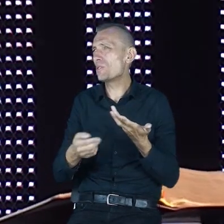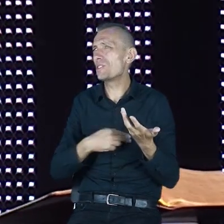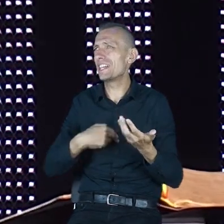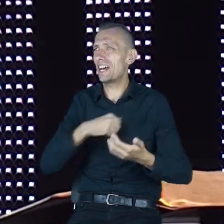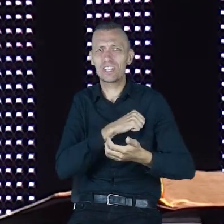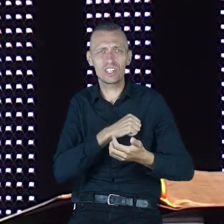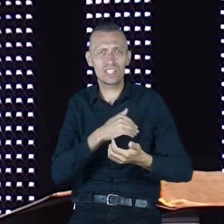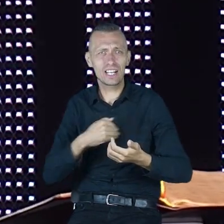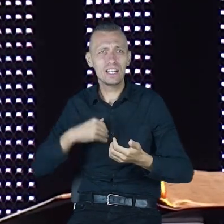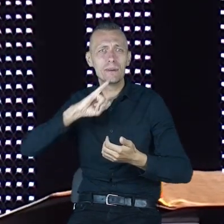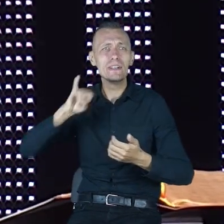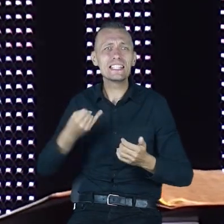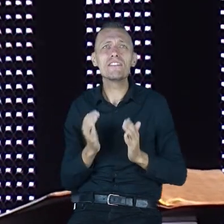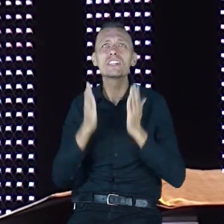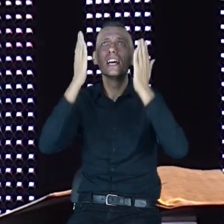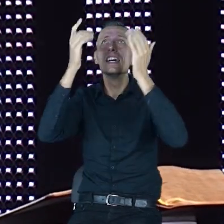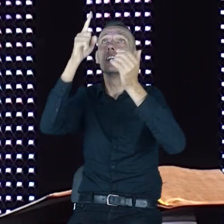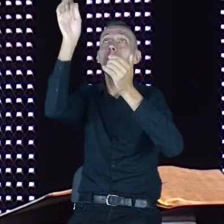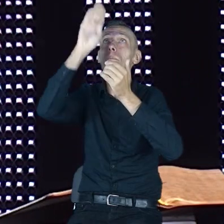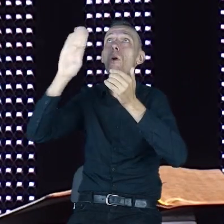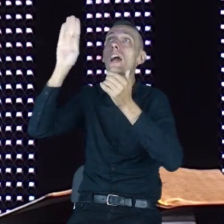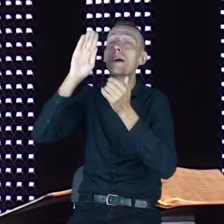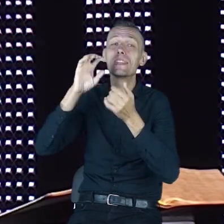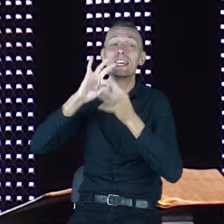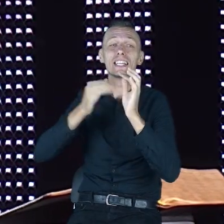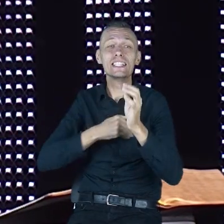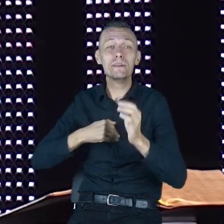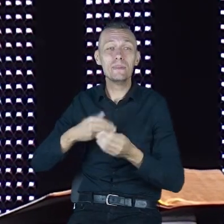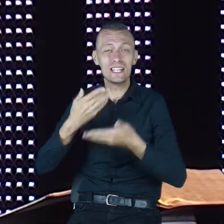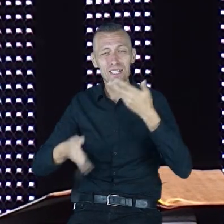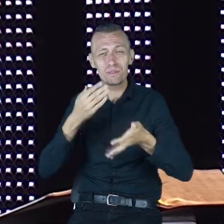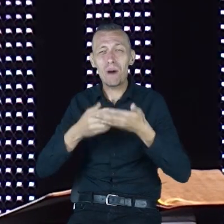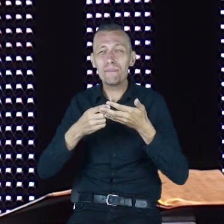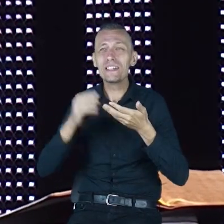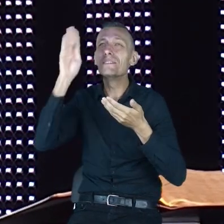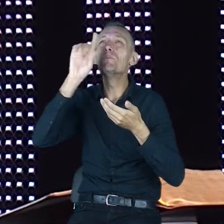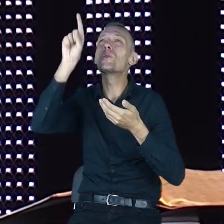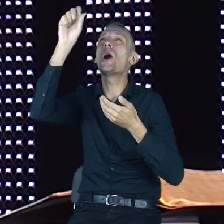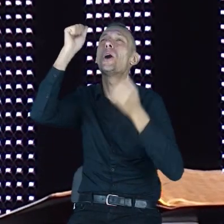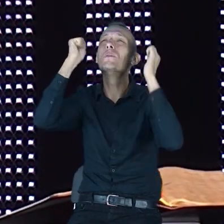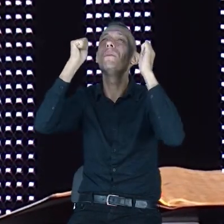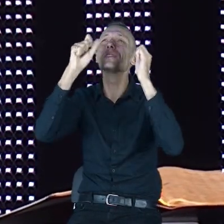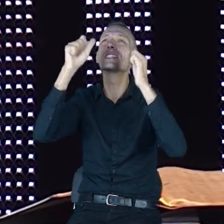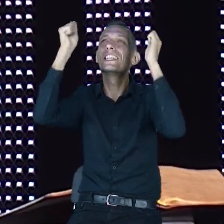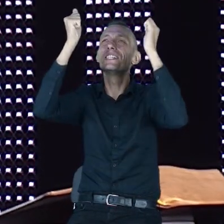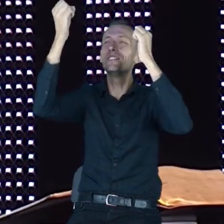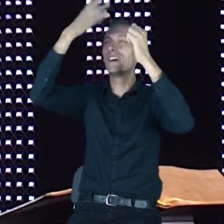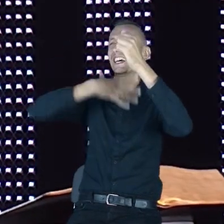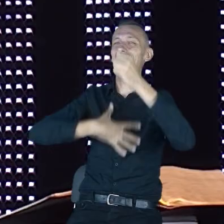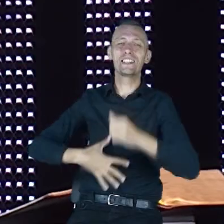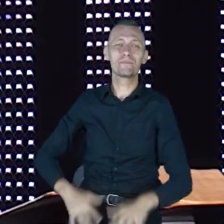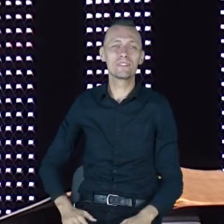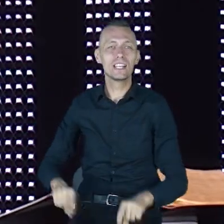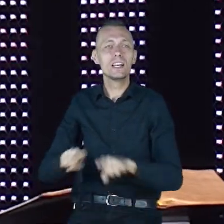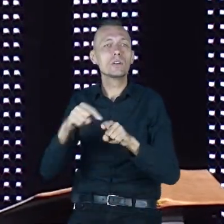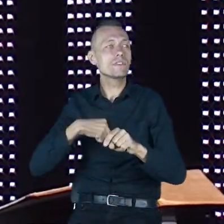te paradoksy, że kiedy my jesteśmy słabi, On jest mocny i daje nam siłę. Chciałem też powiedzieć odnośnie postu,